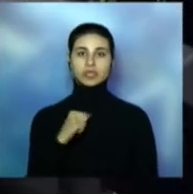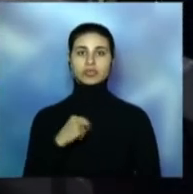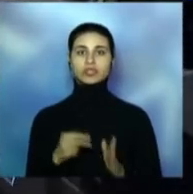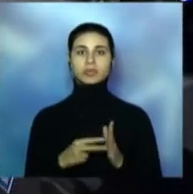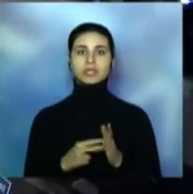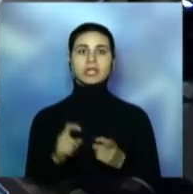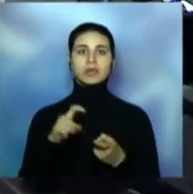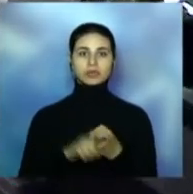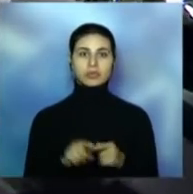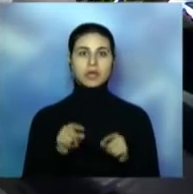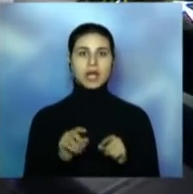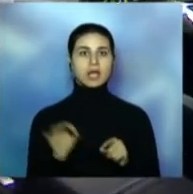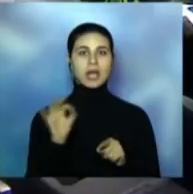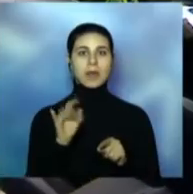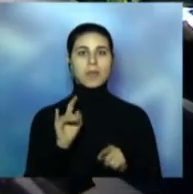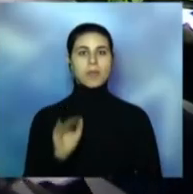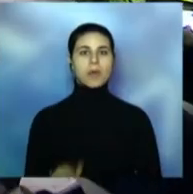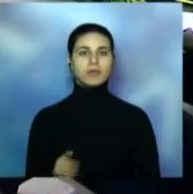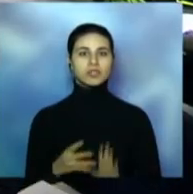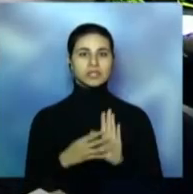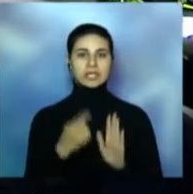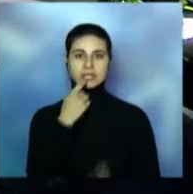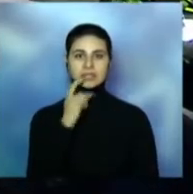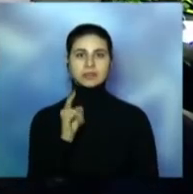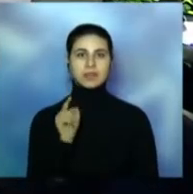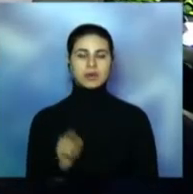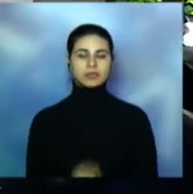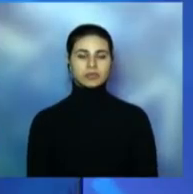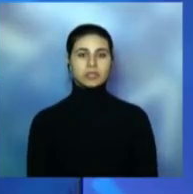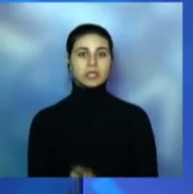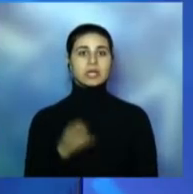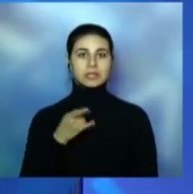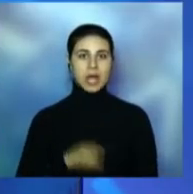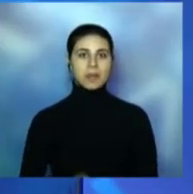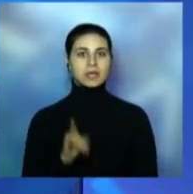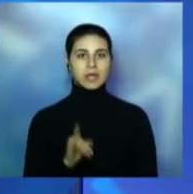თვითშეფასებასთან დაკავშირებით. აქ ეხება მცირეწლოვან 9 წლის ბავშვს. ანუ